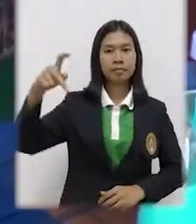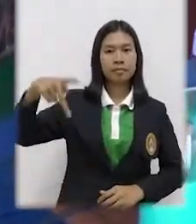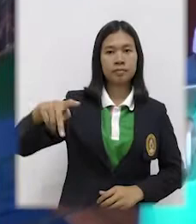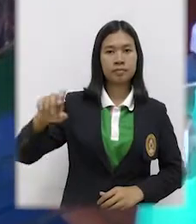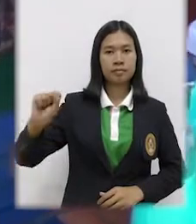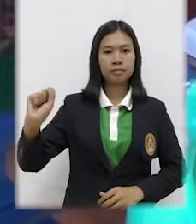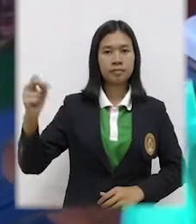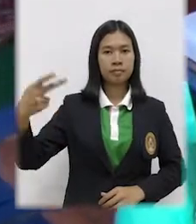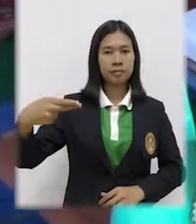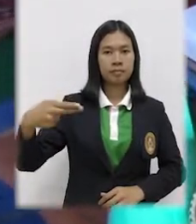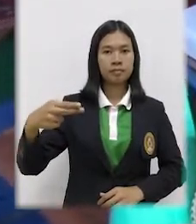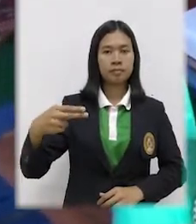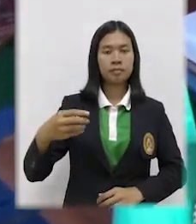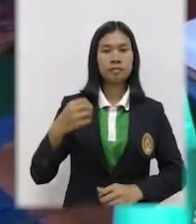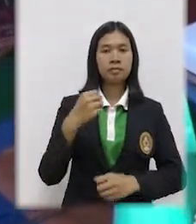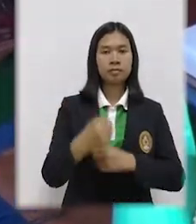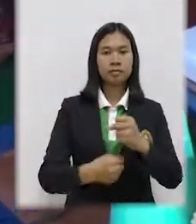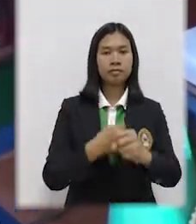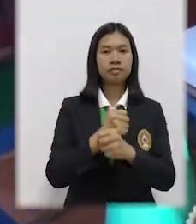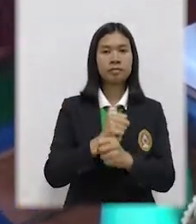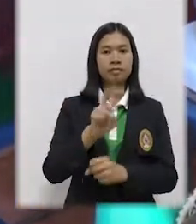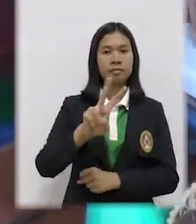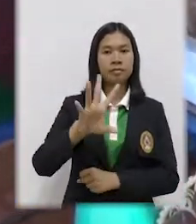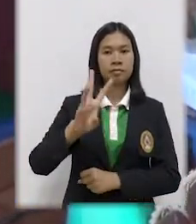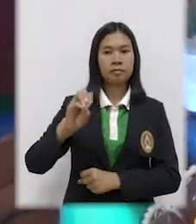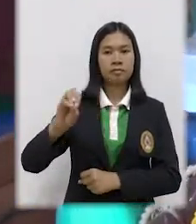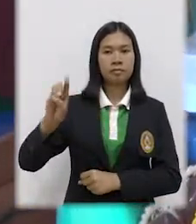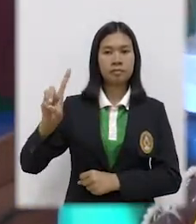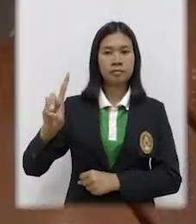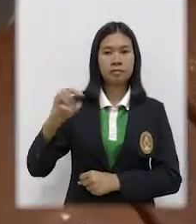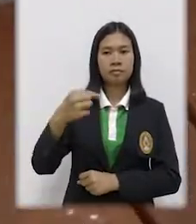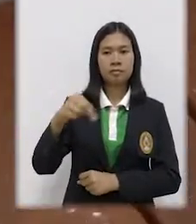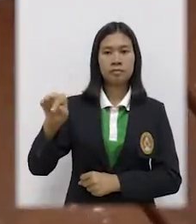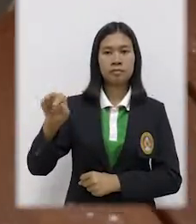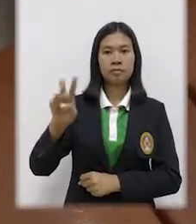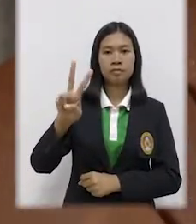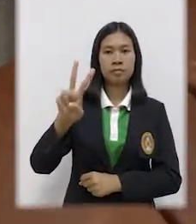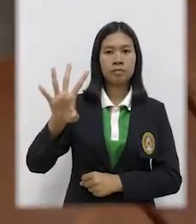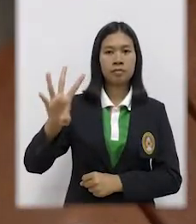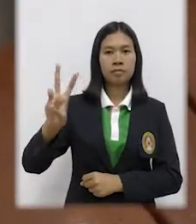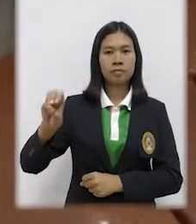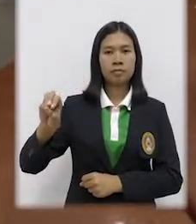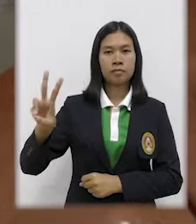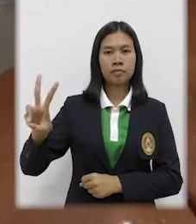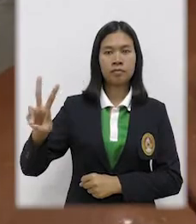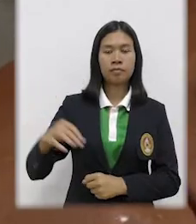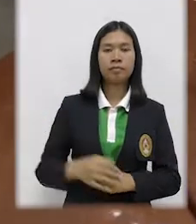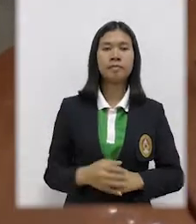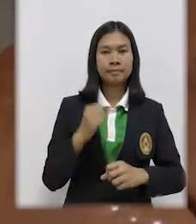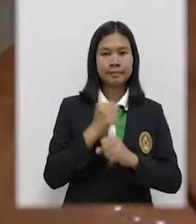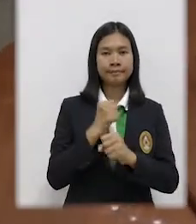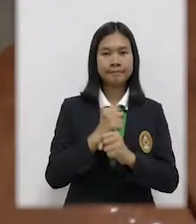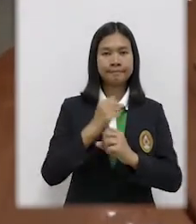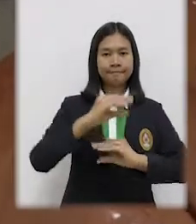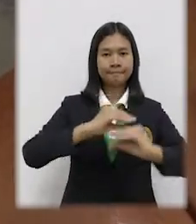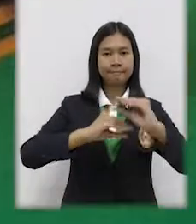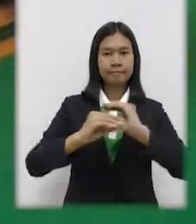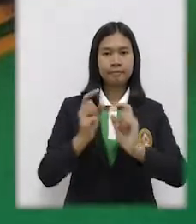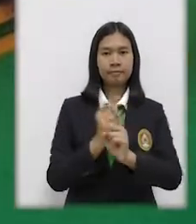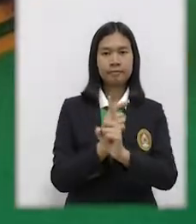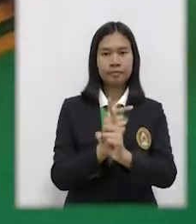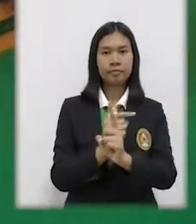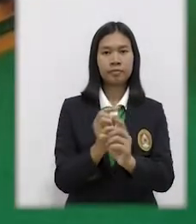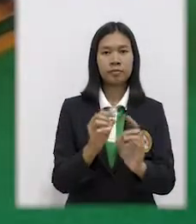ออพสท.โดยในปีงบประมาณ2561ถึง2562ได้ดำเนินโครงการ